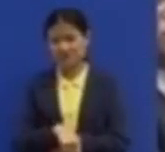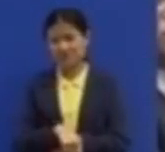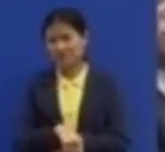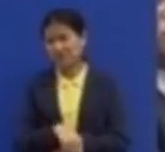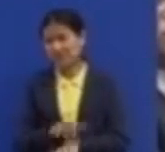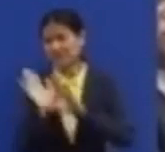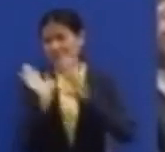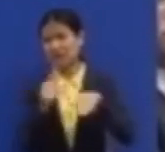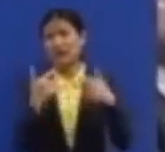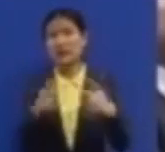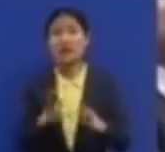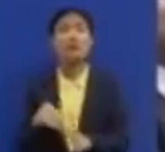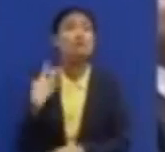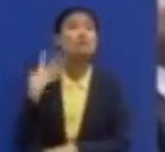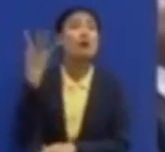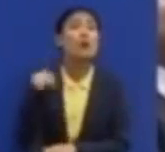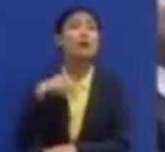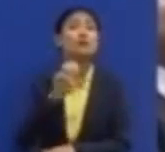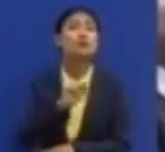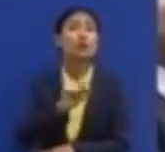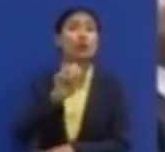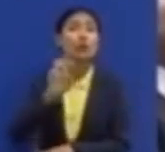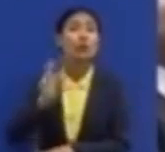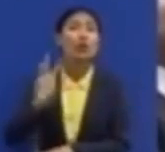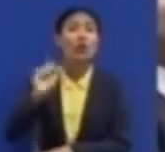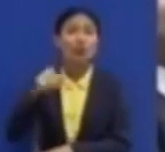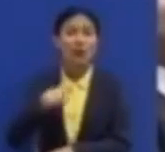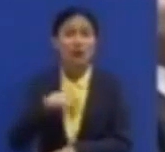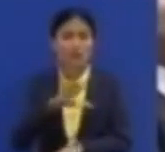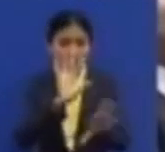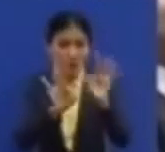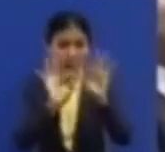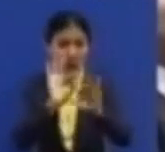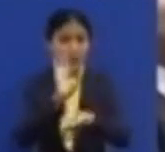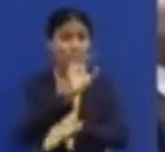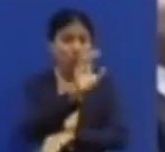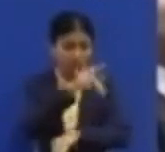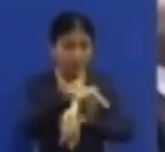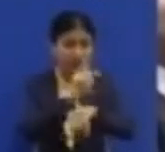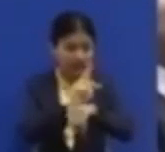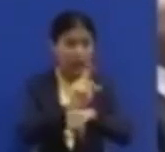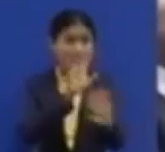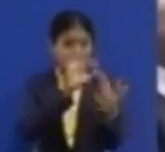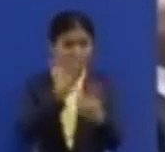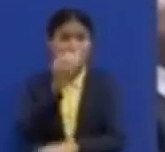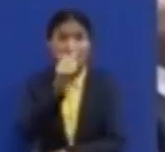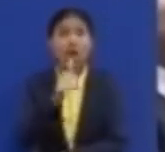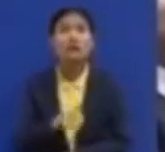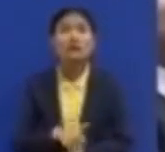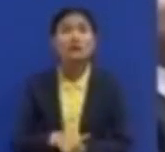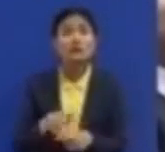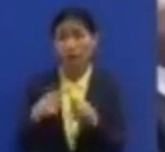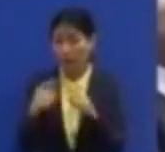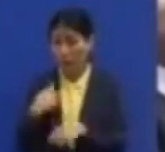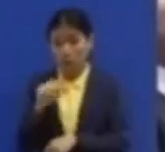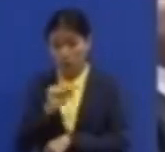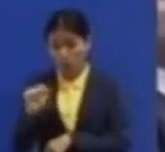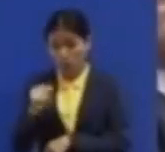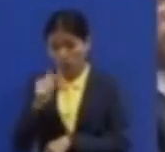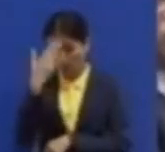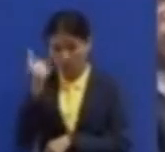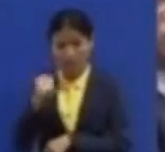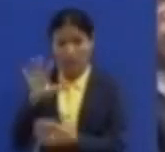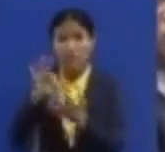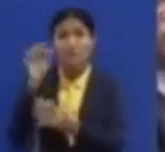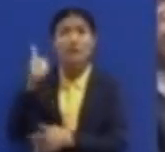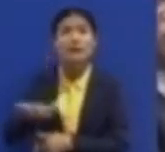ำไมเลือกได้ประธานเขาเราไม่คิดบ้างครับเรามีปัญหาอะไรฮะแล้วผมกำลังไม่สบาย